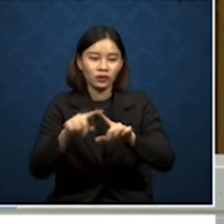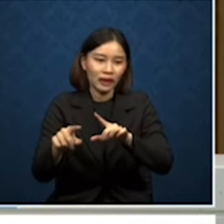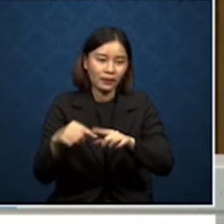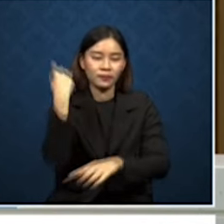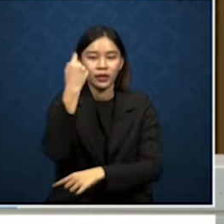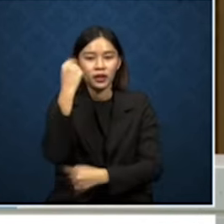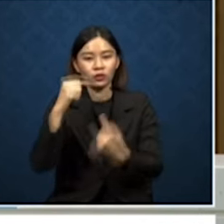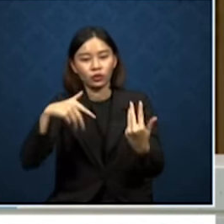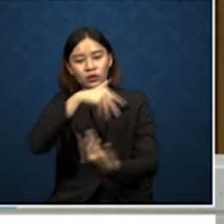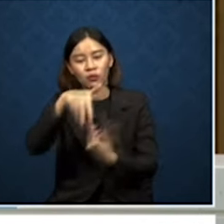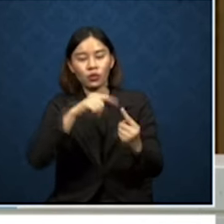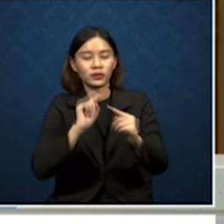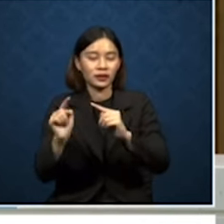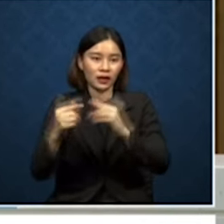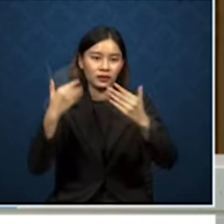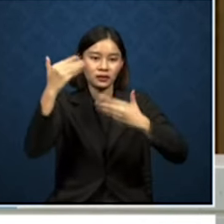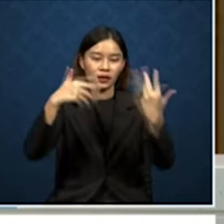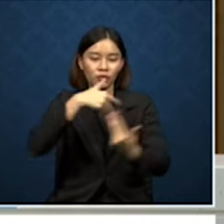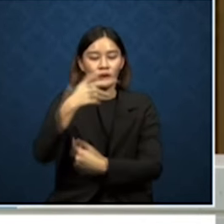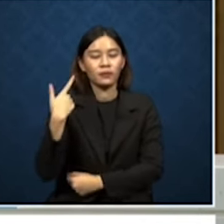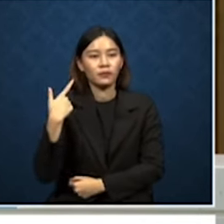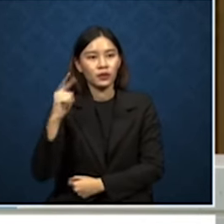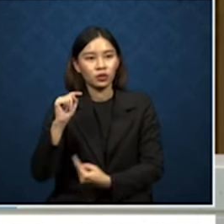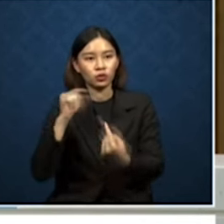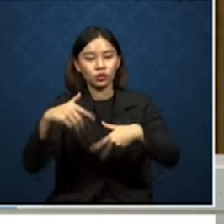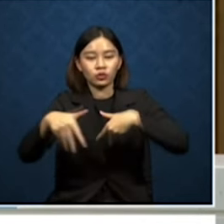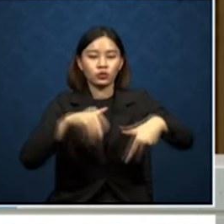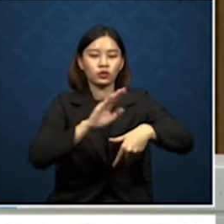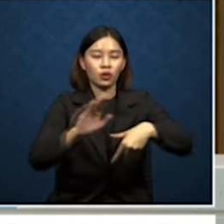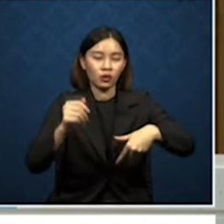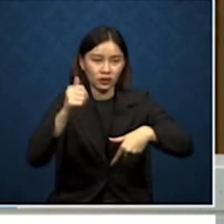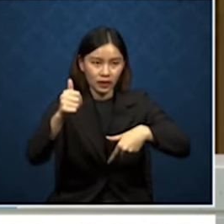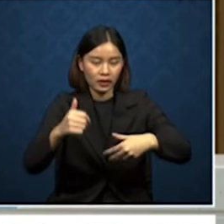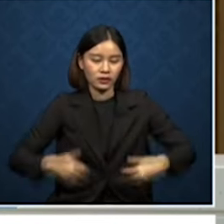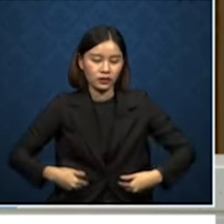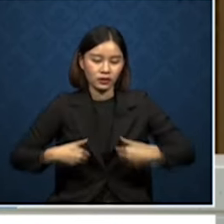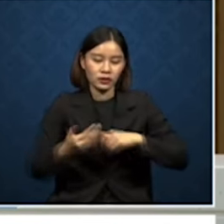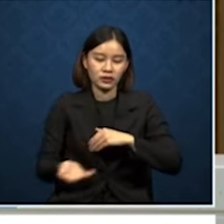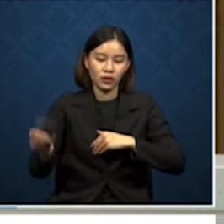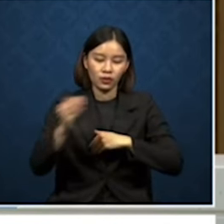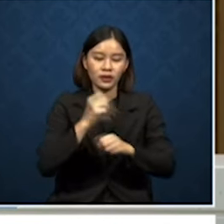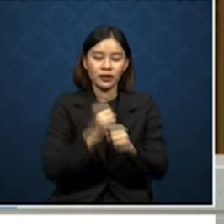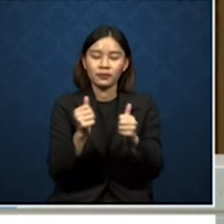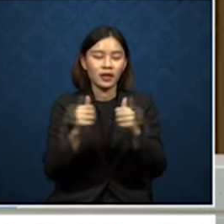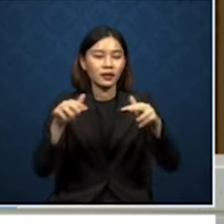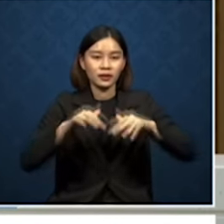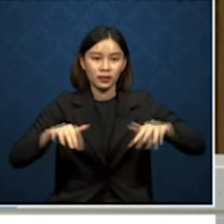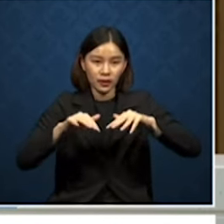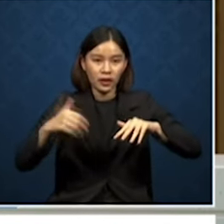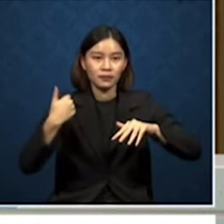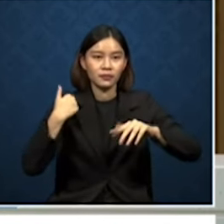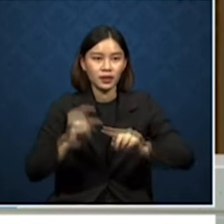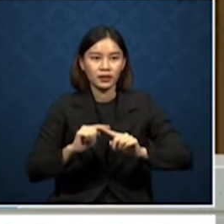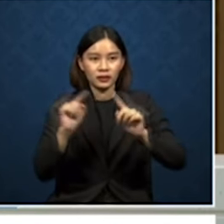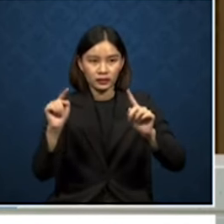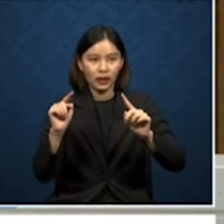ที่ยวเชิงนิเวศกิจกรรมสาธารณประโยชน์ภายในชุมชนและวิถีชีวิตได้อย่างปกติโดยต้องเป็